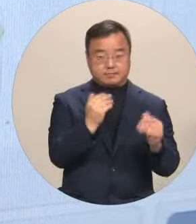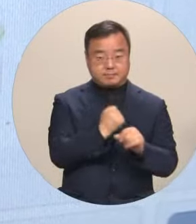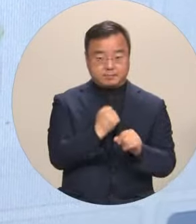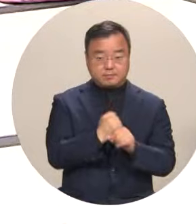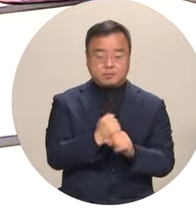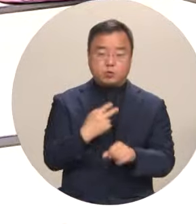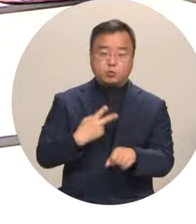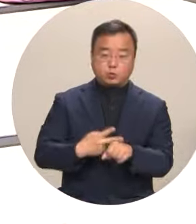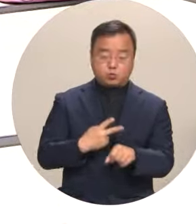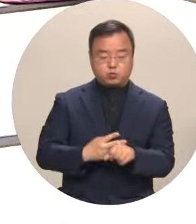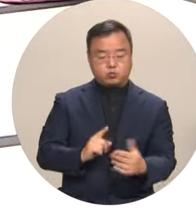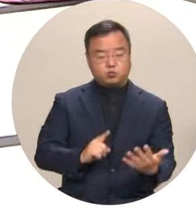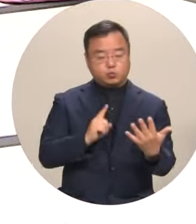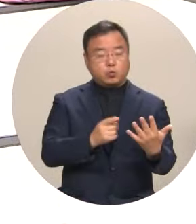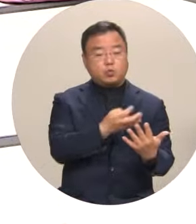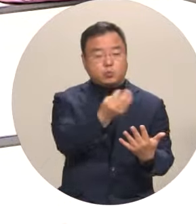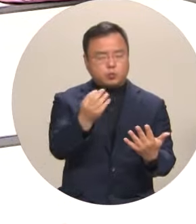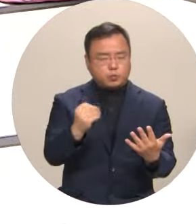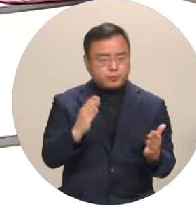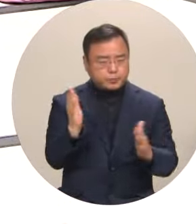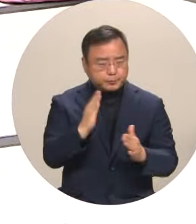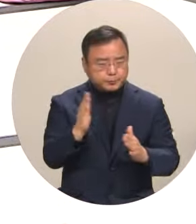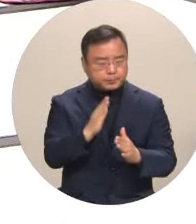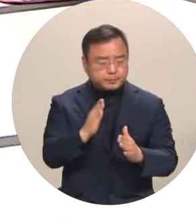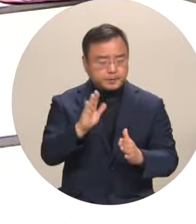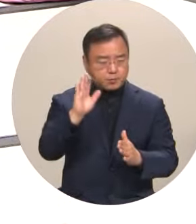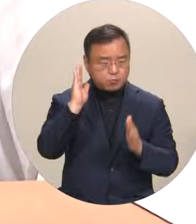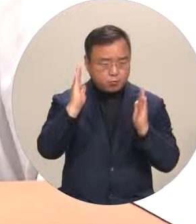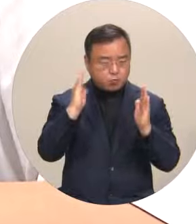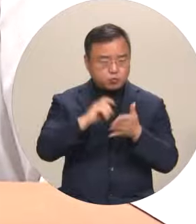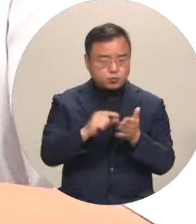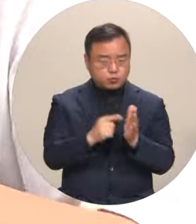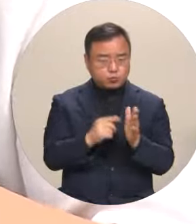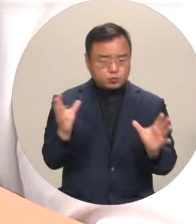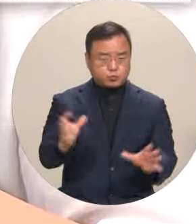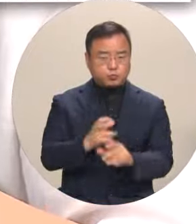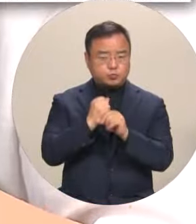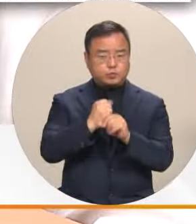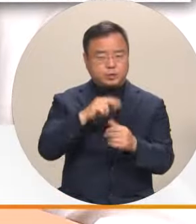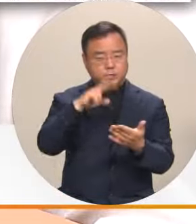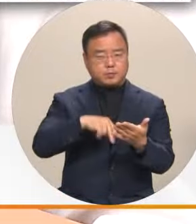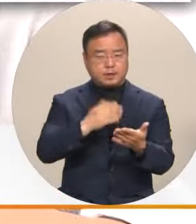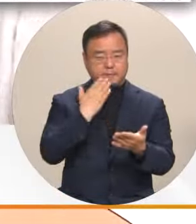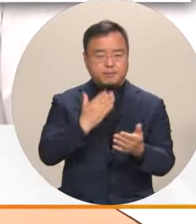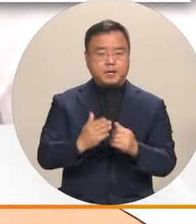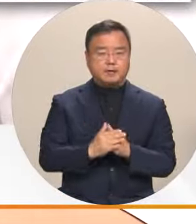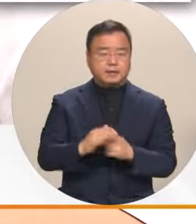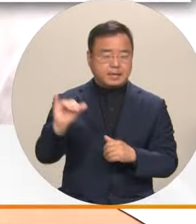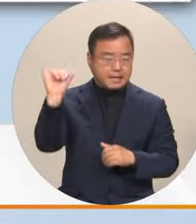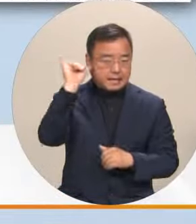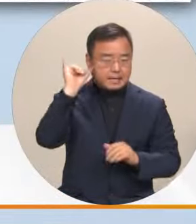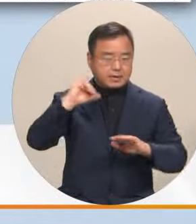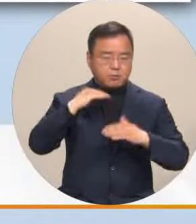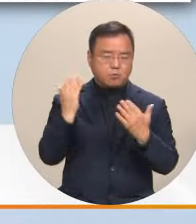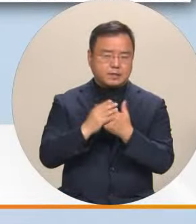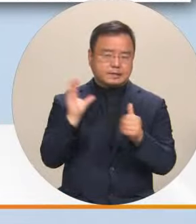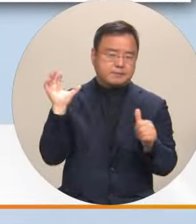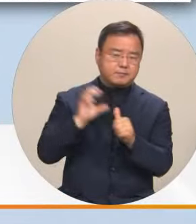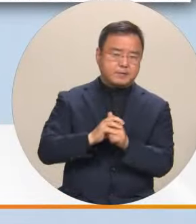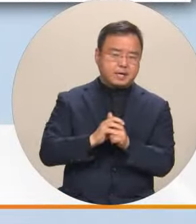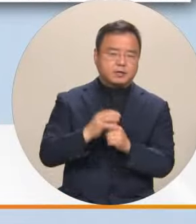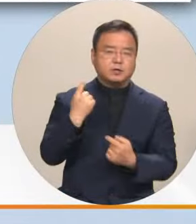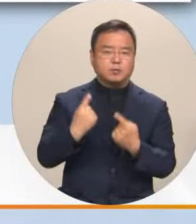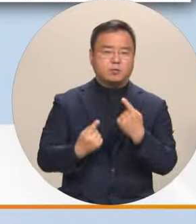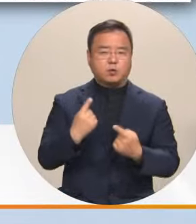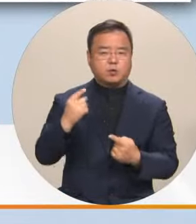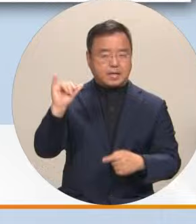는 학생 수십명의 진도 수준을 한 화면에 모아볼 수 있습니다 AI 아게 완전히 맡기기보다는 AI